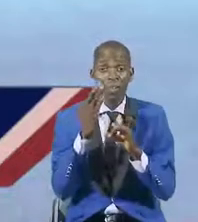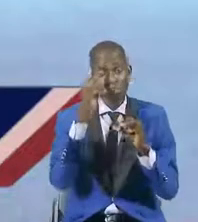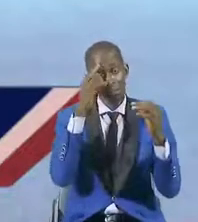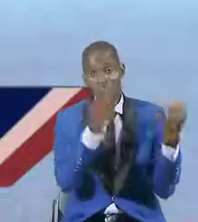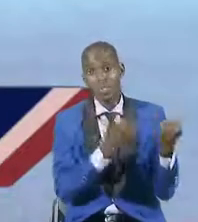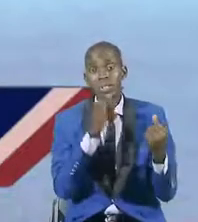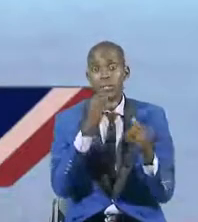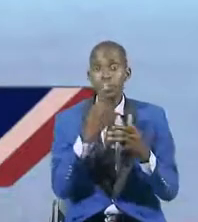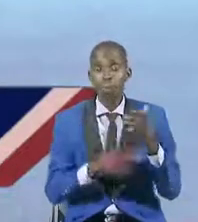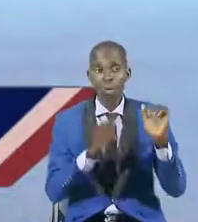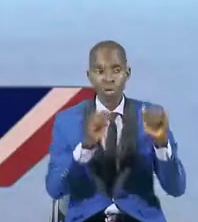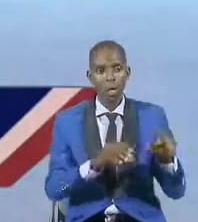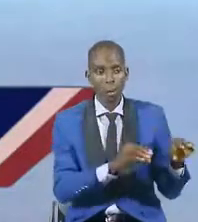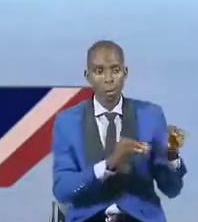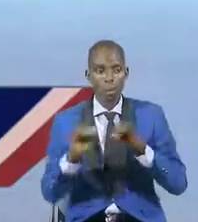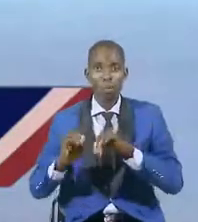chose qui peut